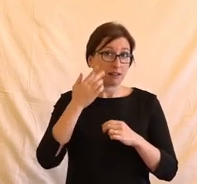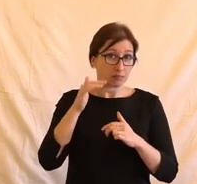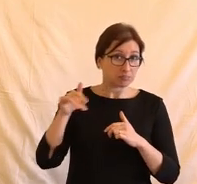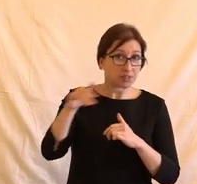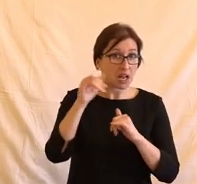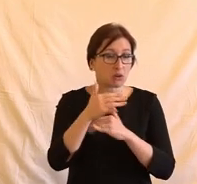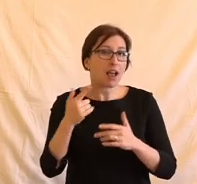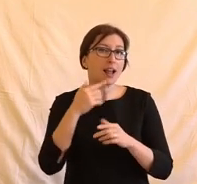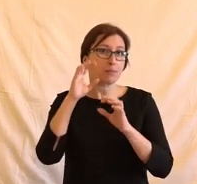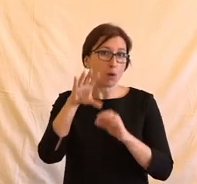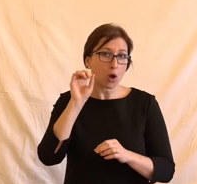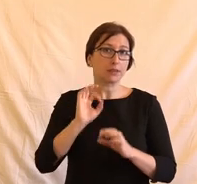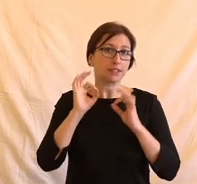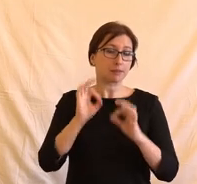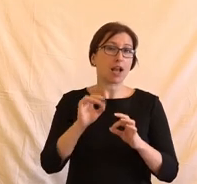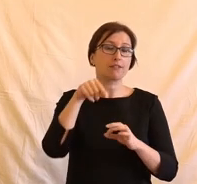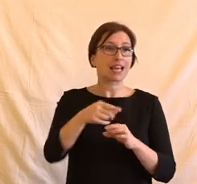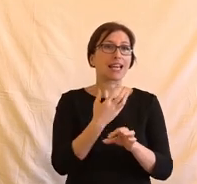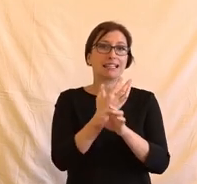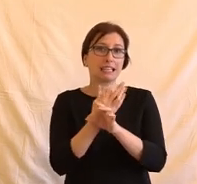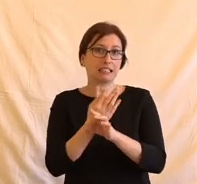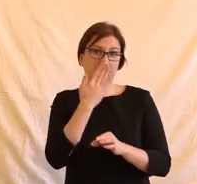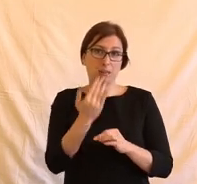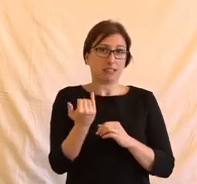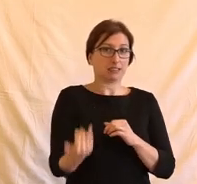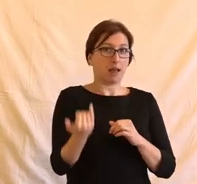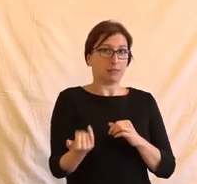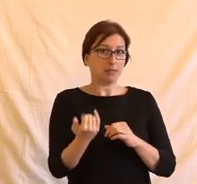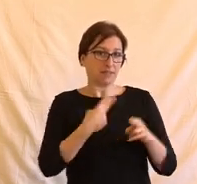jsem správně pochopil, poněkud v digitalizaci zaostáváte.